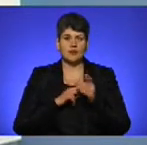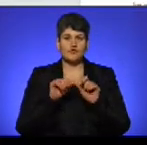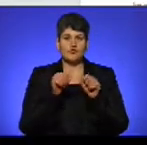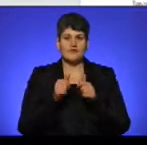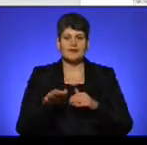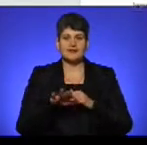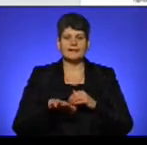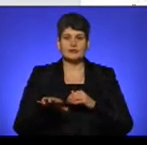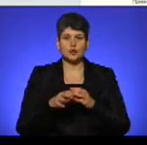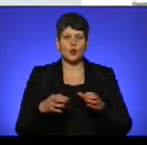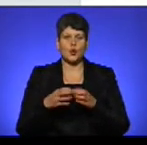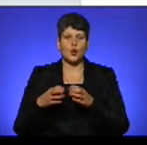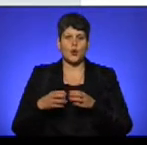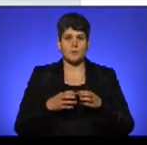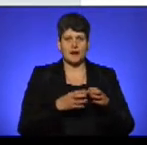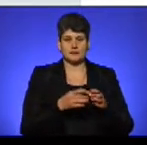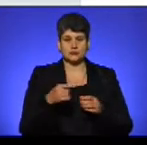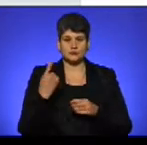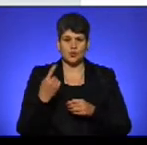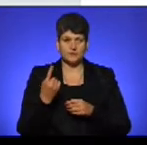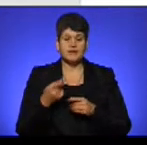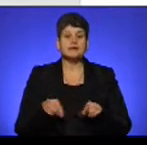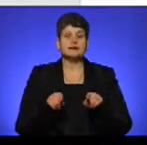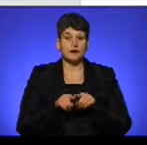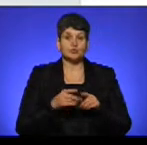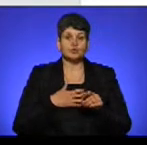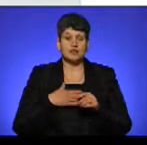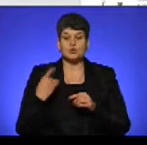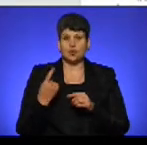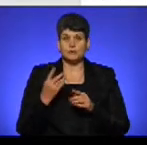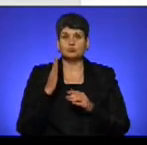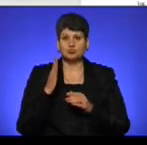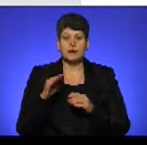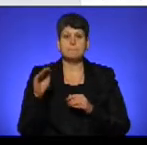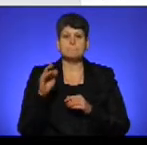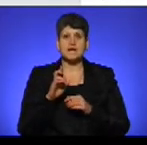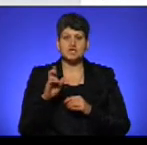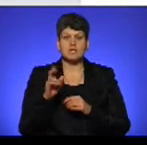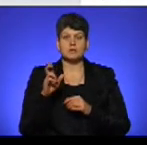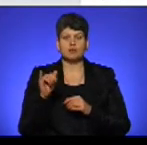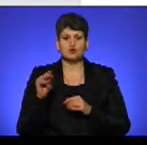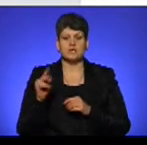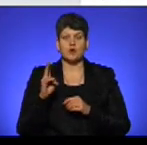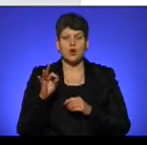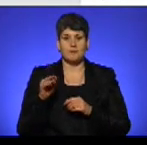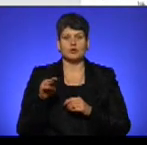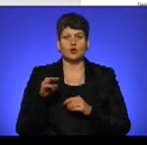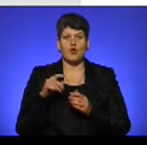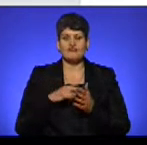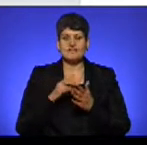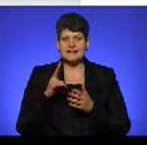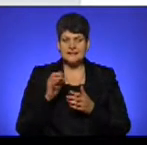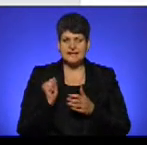територій громад Тернопільської області. Таким чином, у нашій області буде Бережанська, Бучацька, Копичинська, Товстинська,